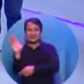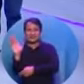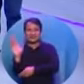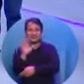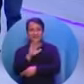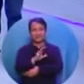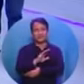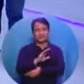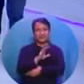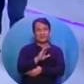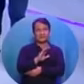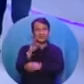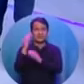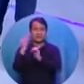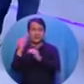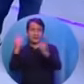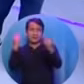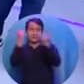Kapit sa pag-asa,